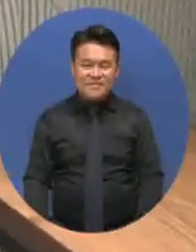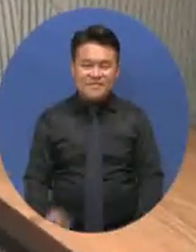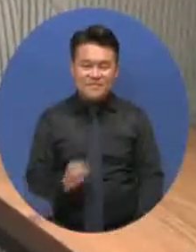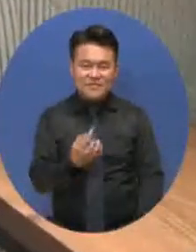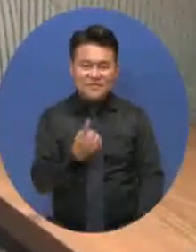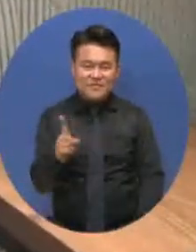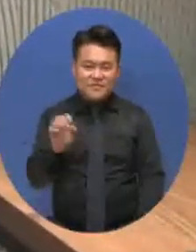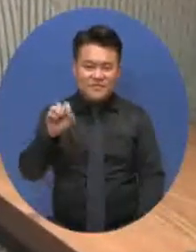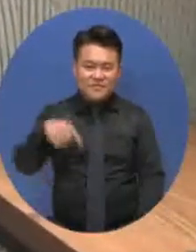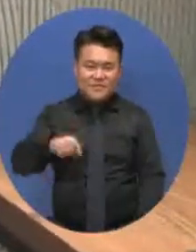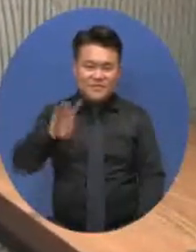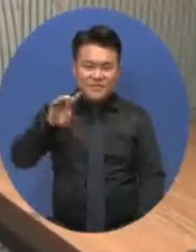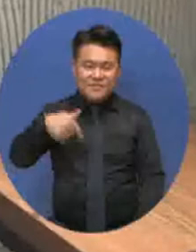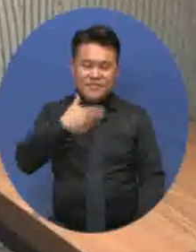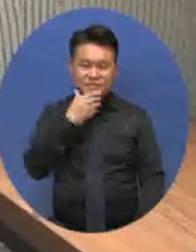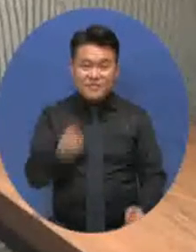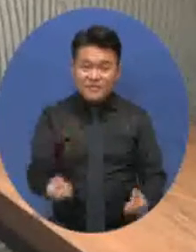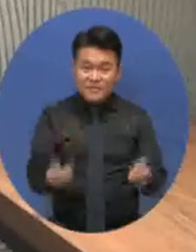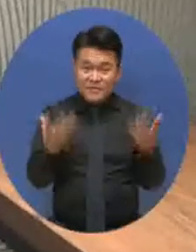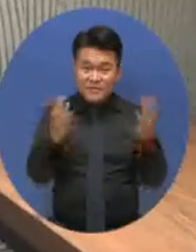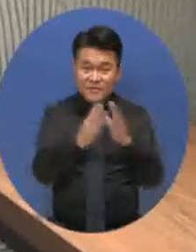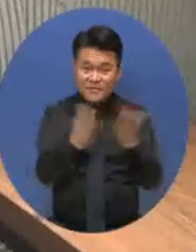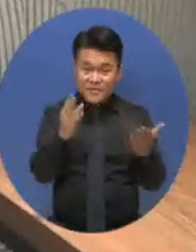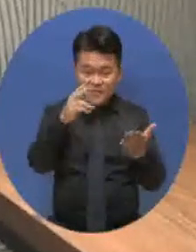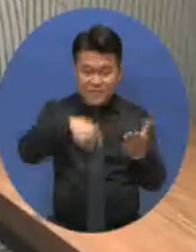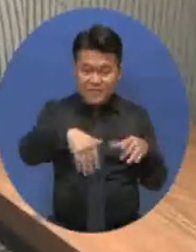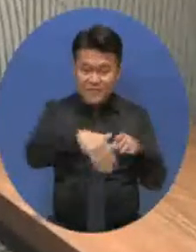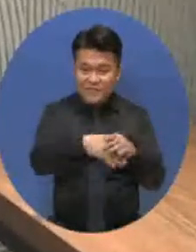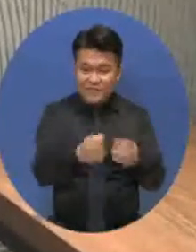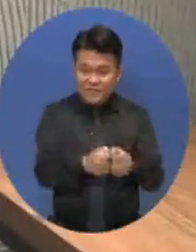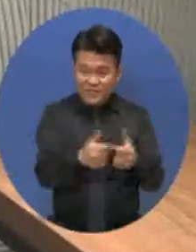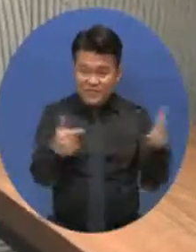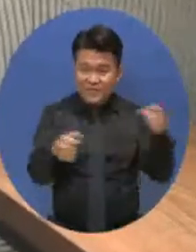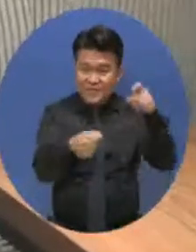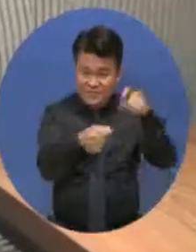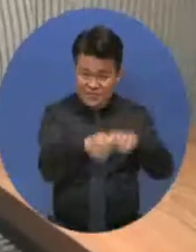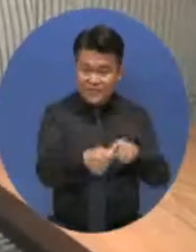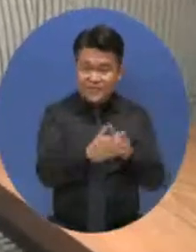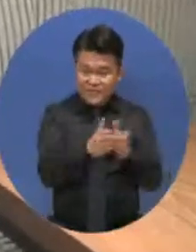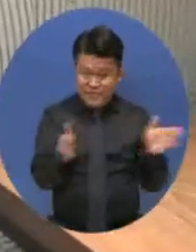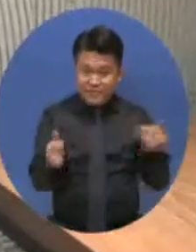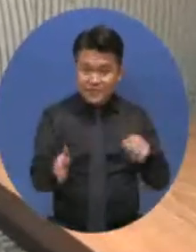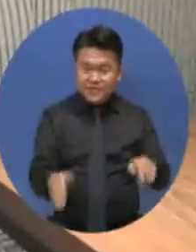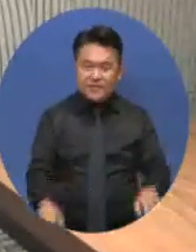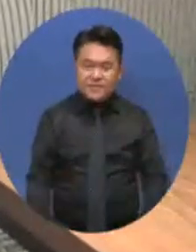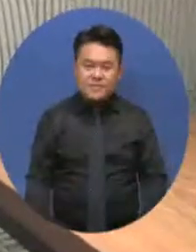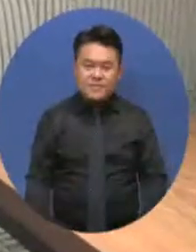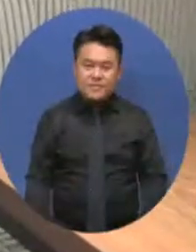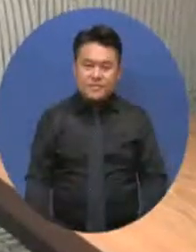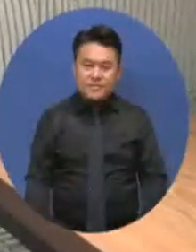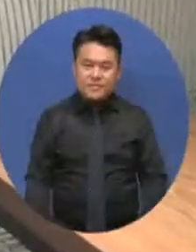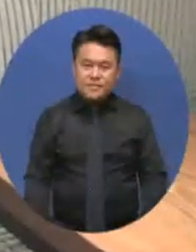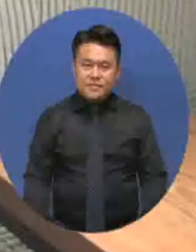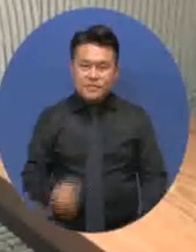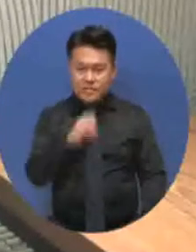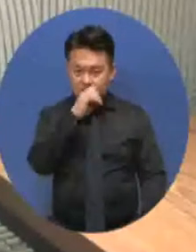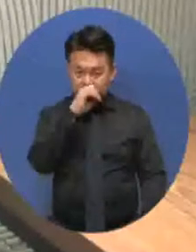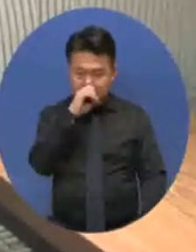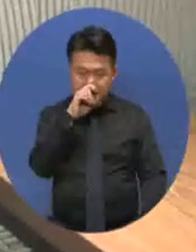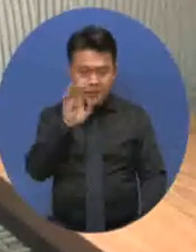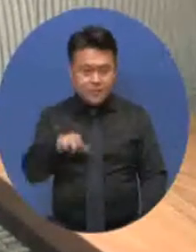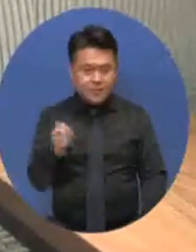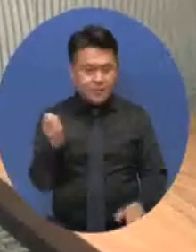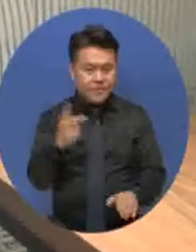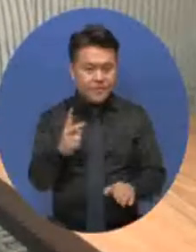페스티벌은 독서 문화 증진 이런 취지를 가지고 시작된 행사이고요.